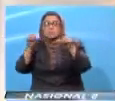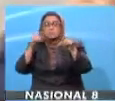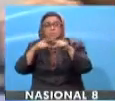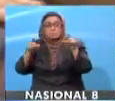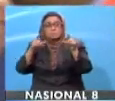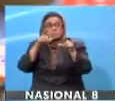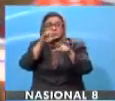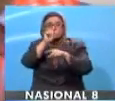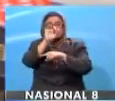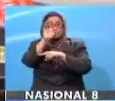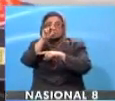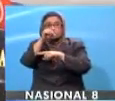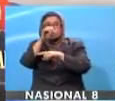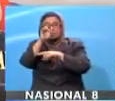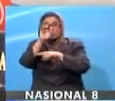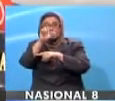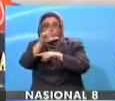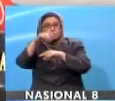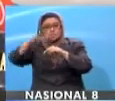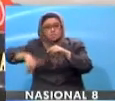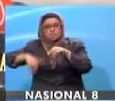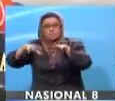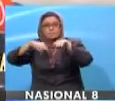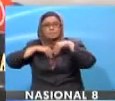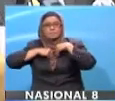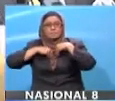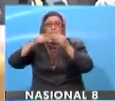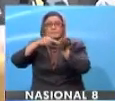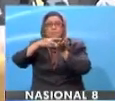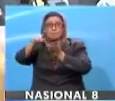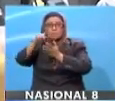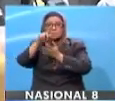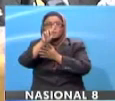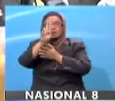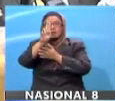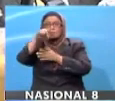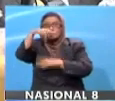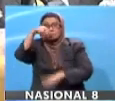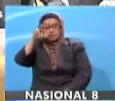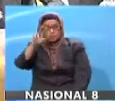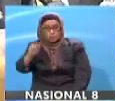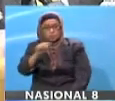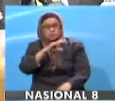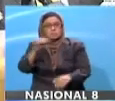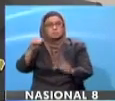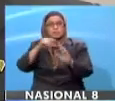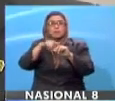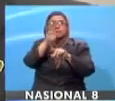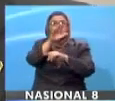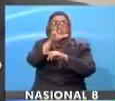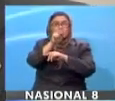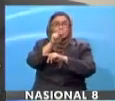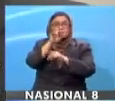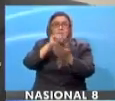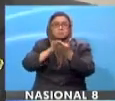belum menerima pembayaran kadar kupon. Ia memandangkan bon sukuk itu dijamin sepenuhnya oleh